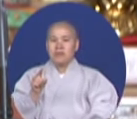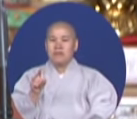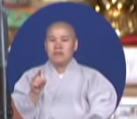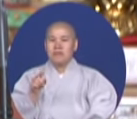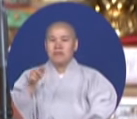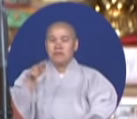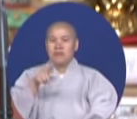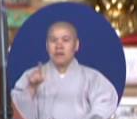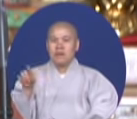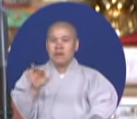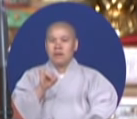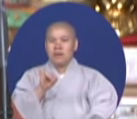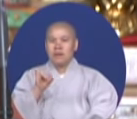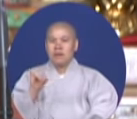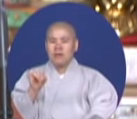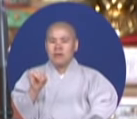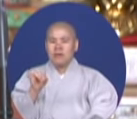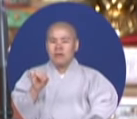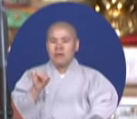원사